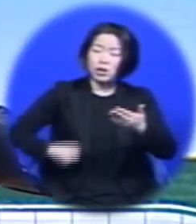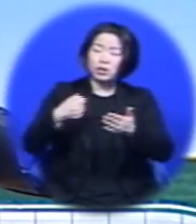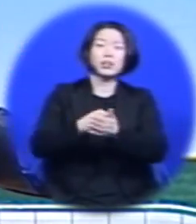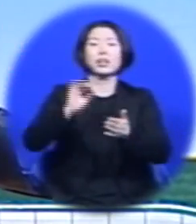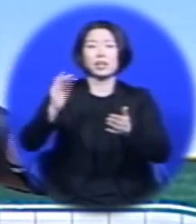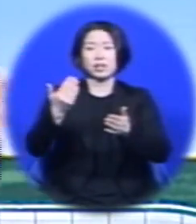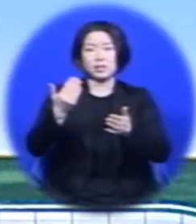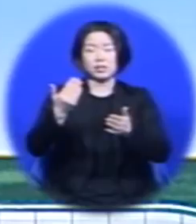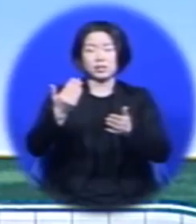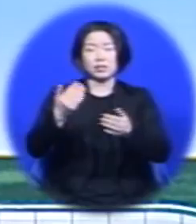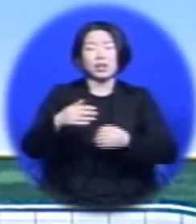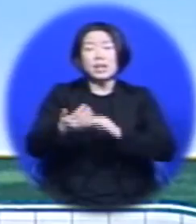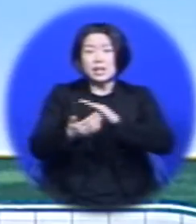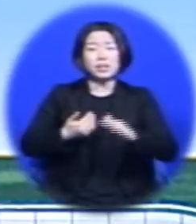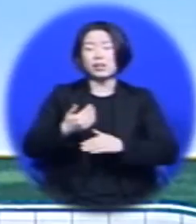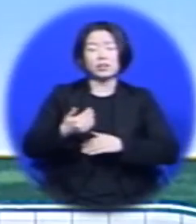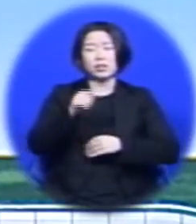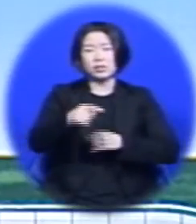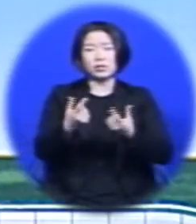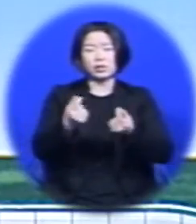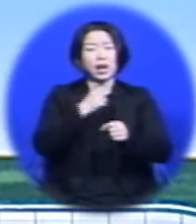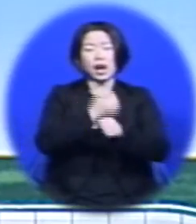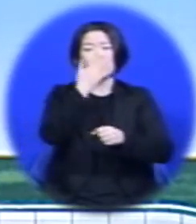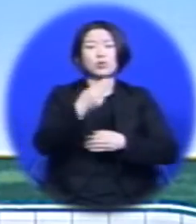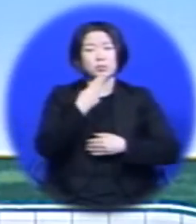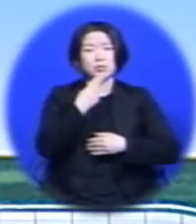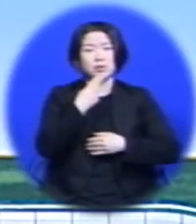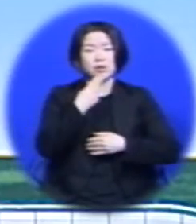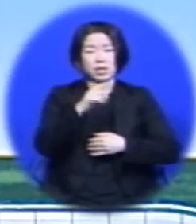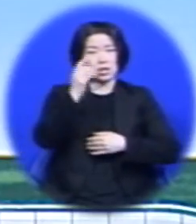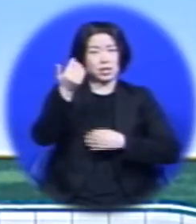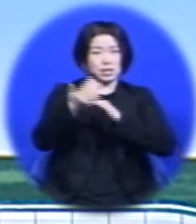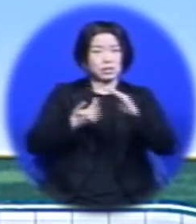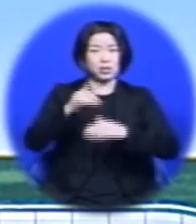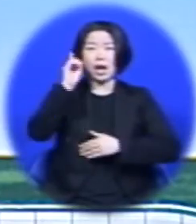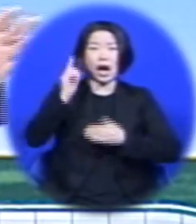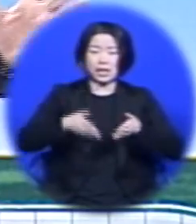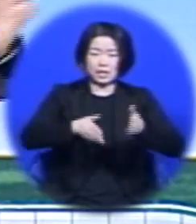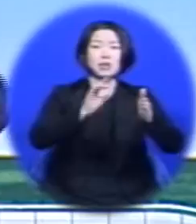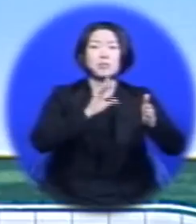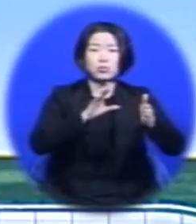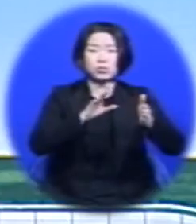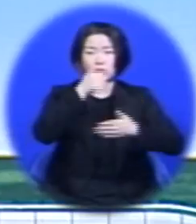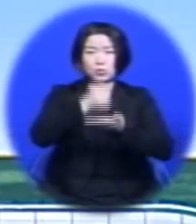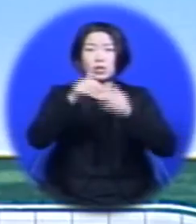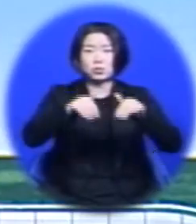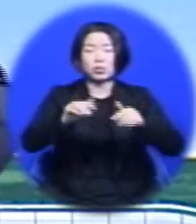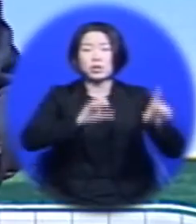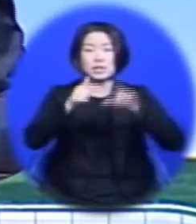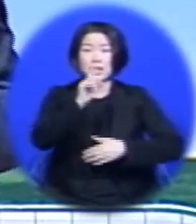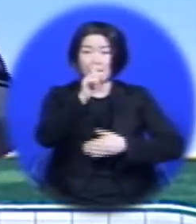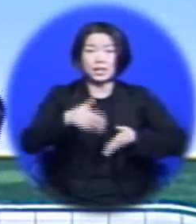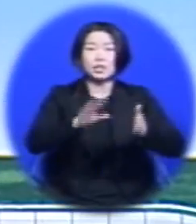된겁니다 전에는 그렇게 할 수가 없었습니다 전에는 1길 밖에 없었습니다 죄의 종으로 사는 돼 근데